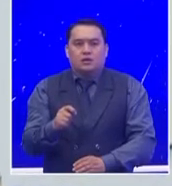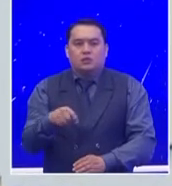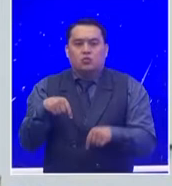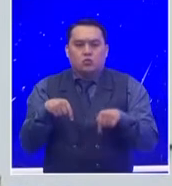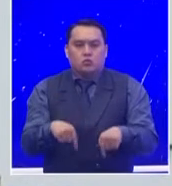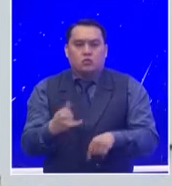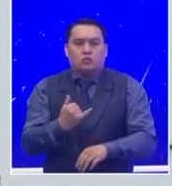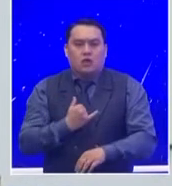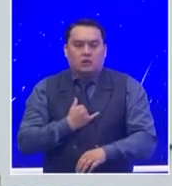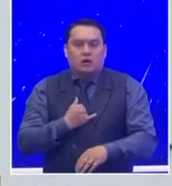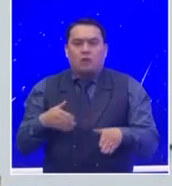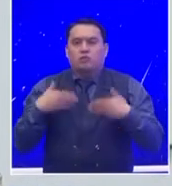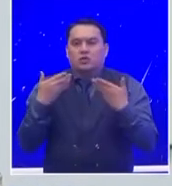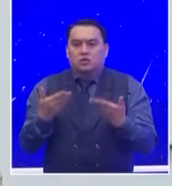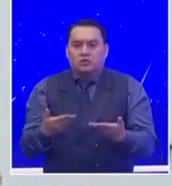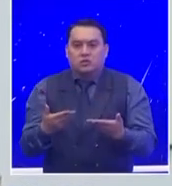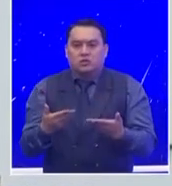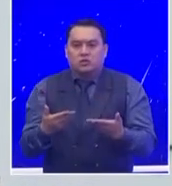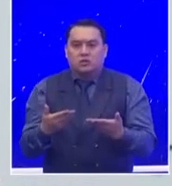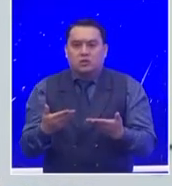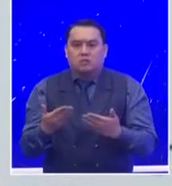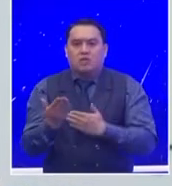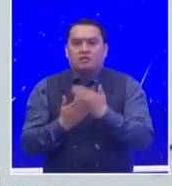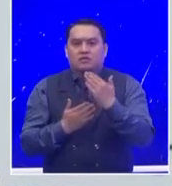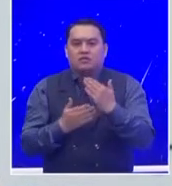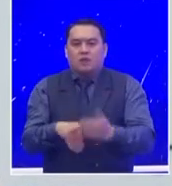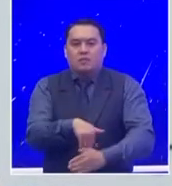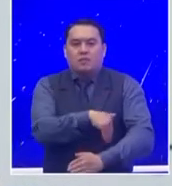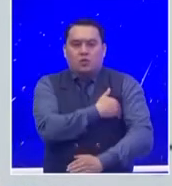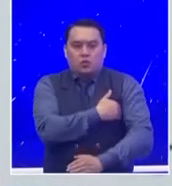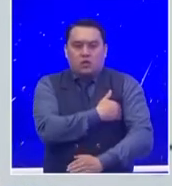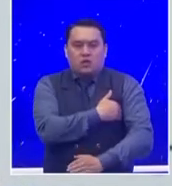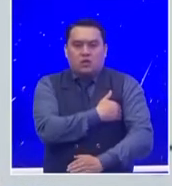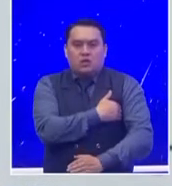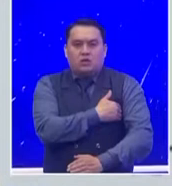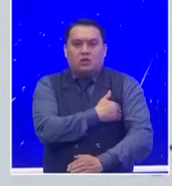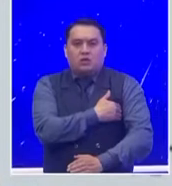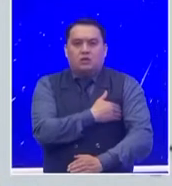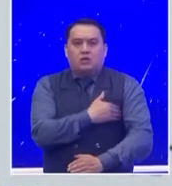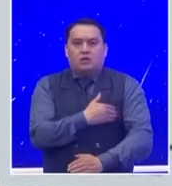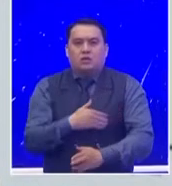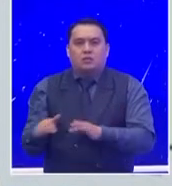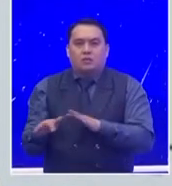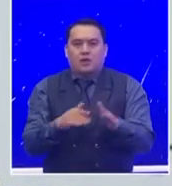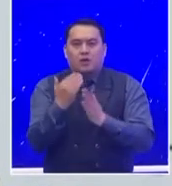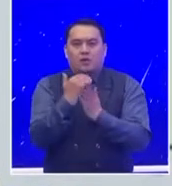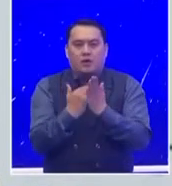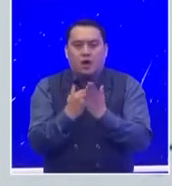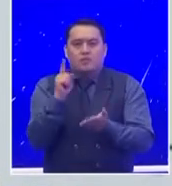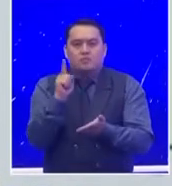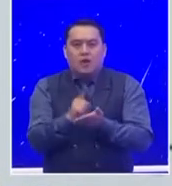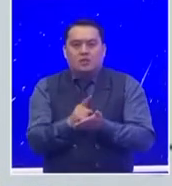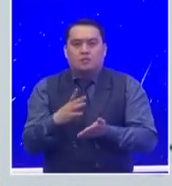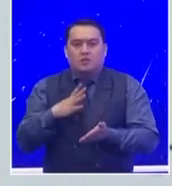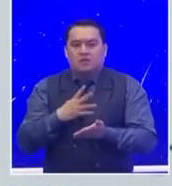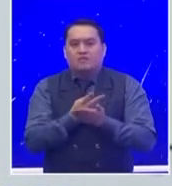нашей территории и обратились с жалобы на повышение, незначительное повышение температуры. Действуя по алгоритму, мы обязаны были